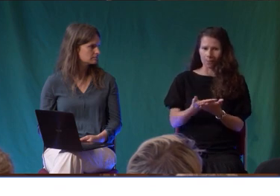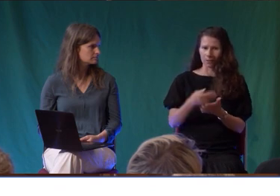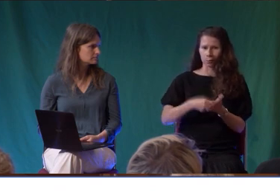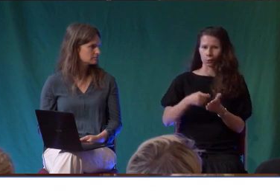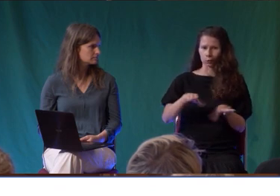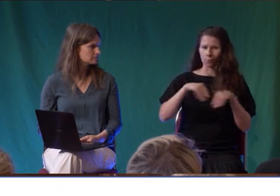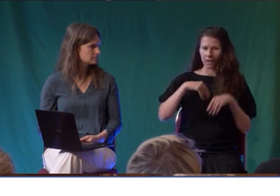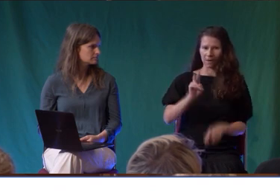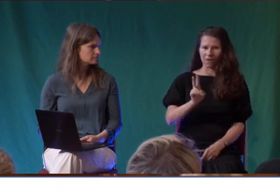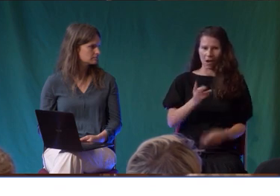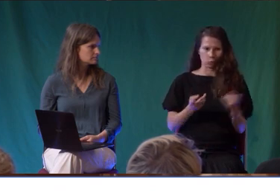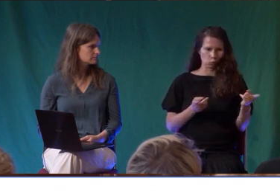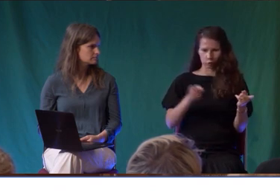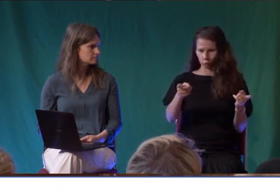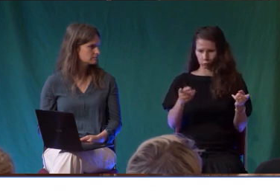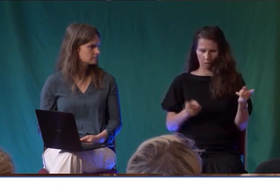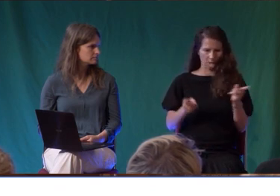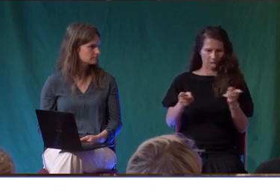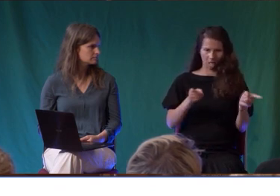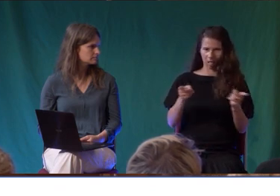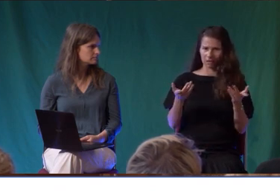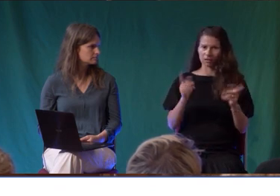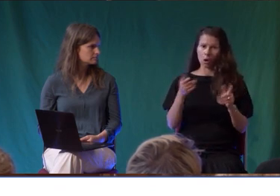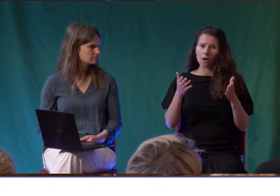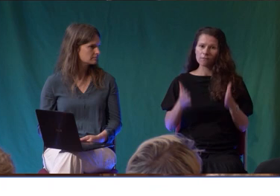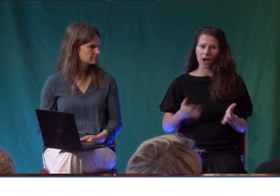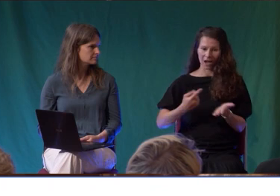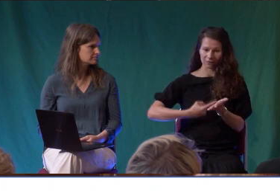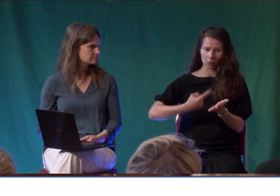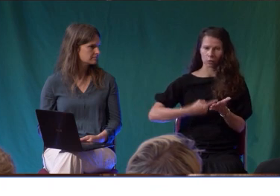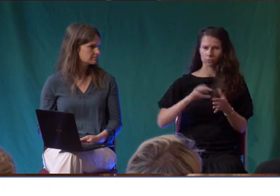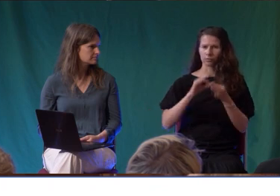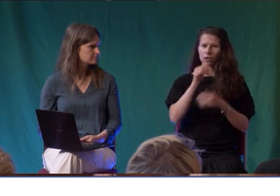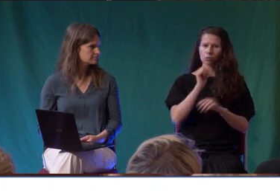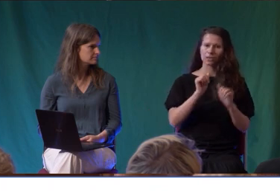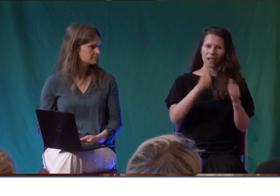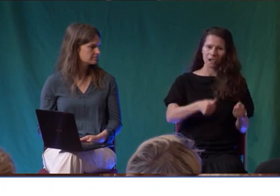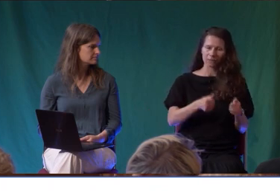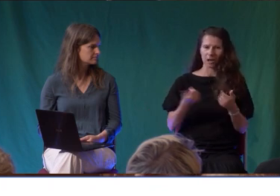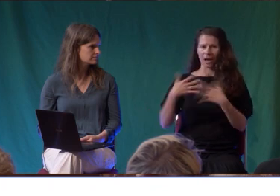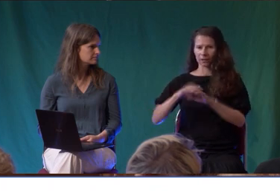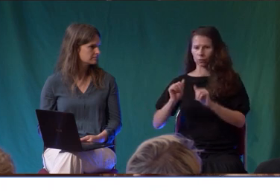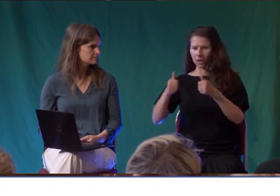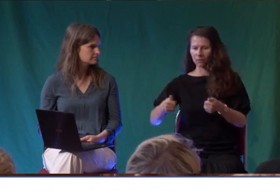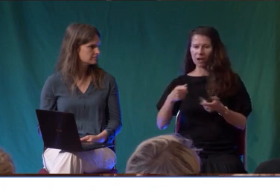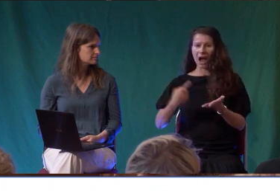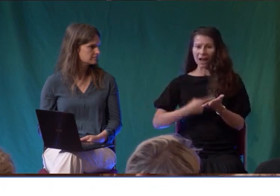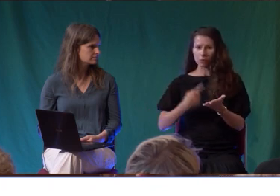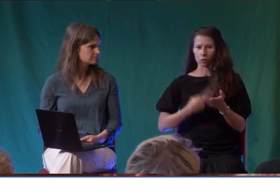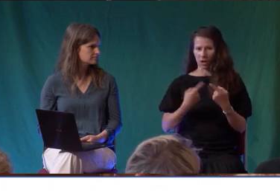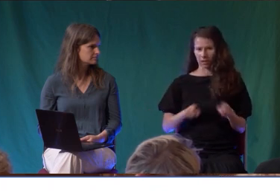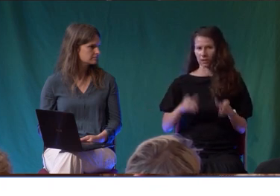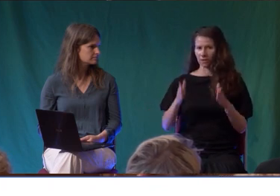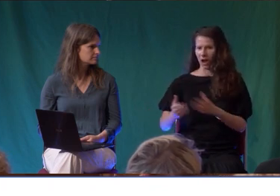und auch die fachlichen Anforderungen in der Jugendhilfe und in der Eingliederungshilfe sind ja unterschiedliche an die